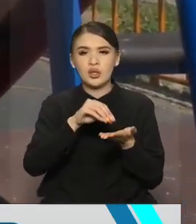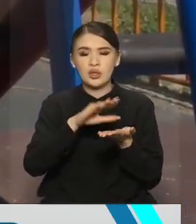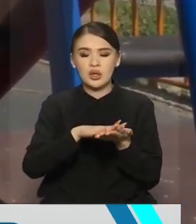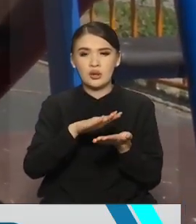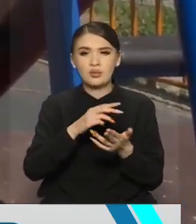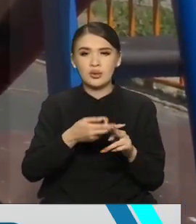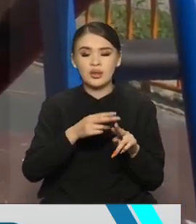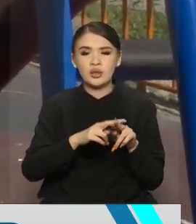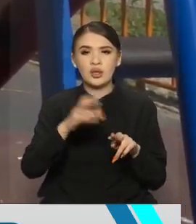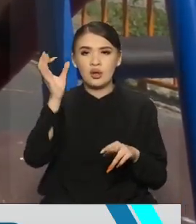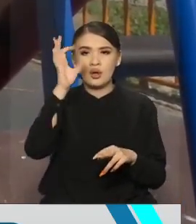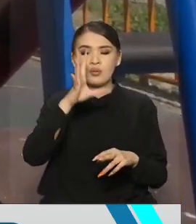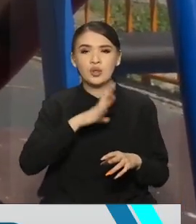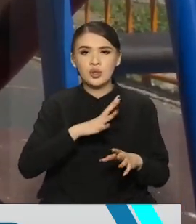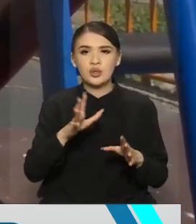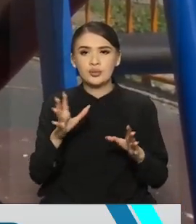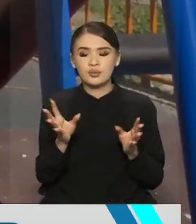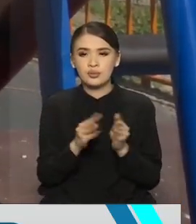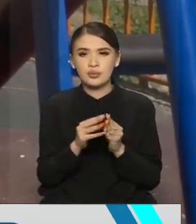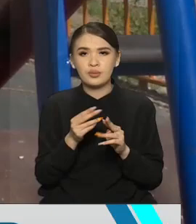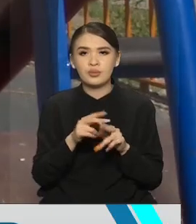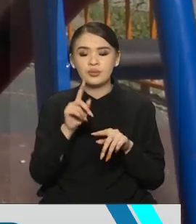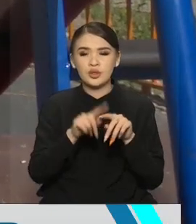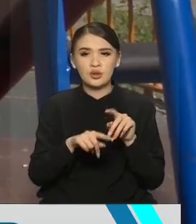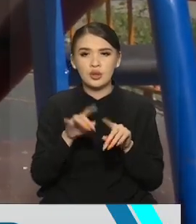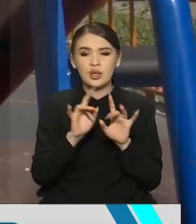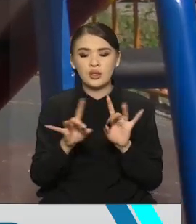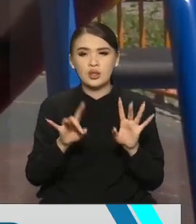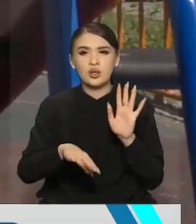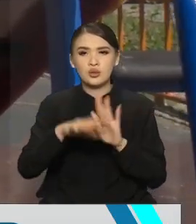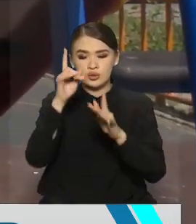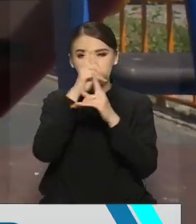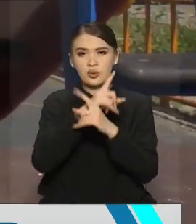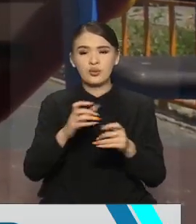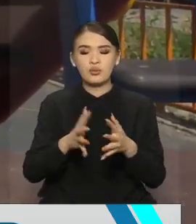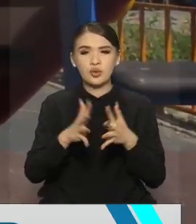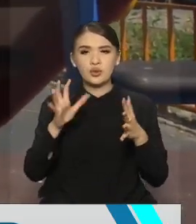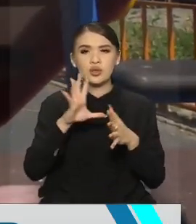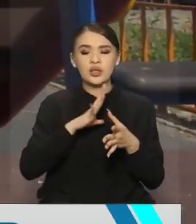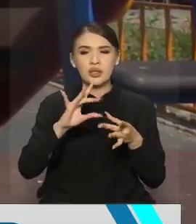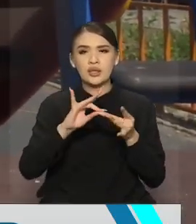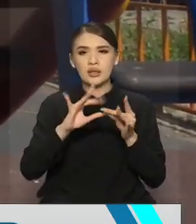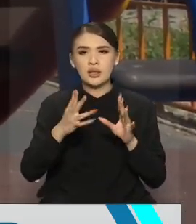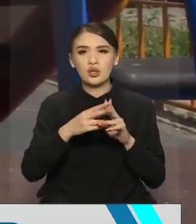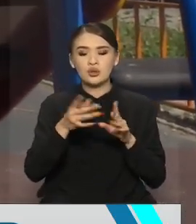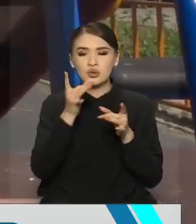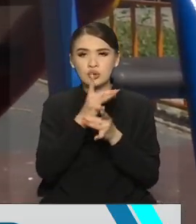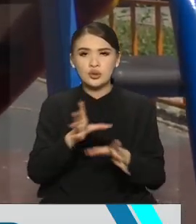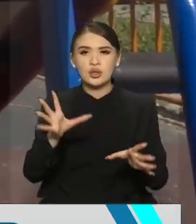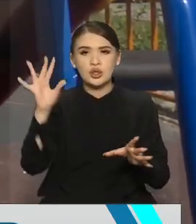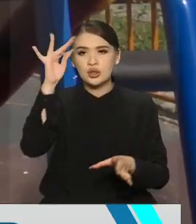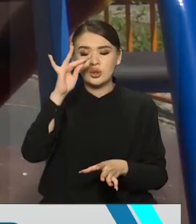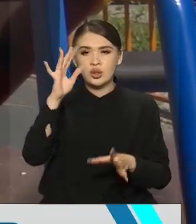Расскажите о себе о своих близких ведь чем больше в социальных сетях таких постов появляется таких чудесных историй